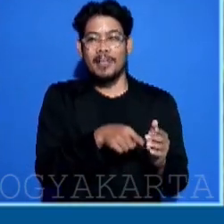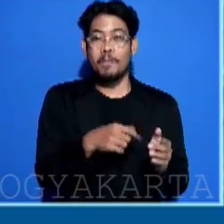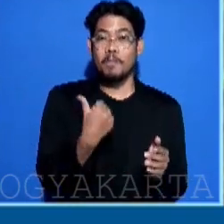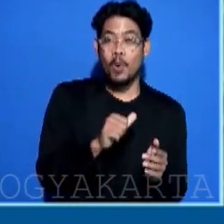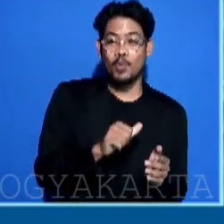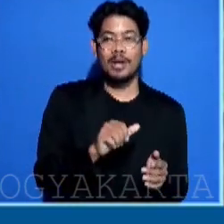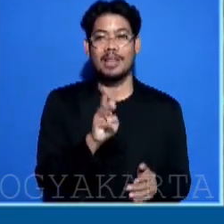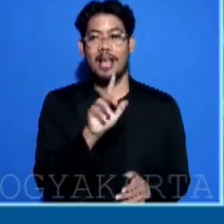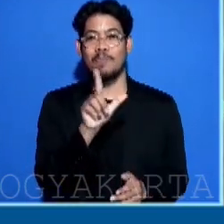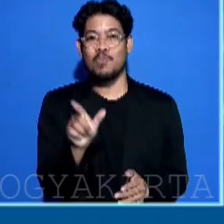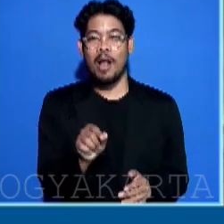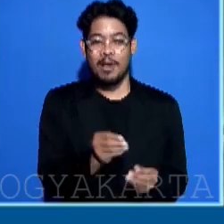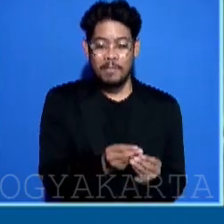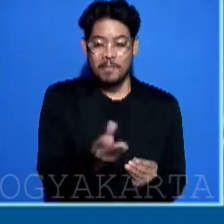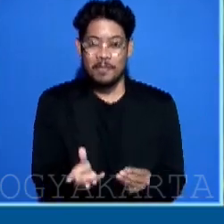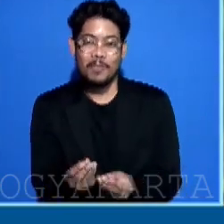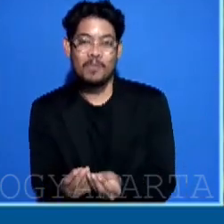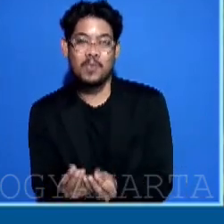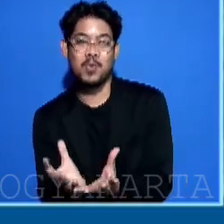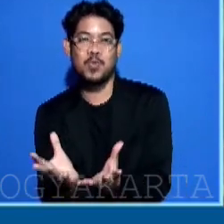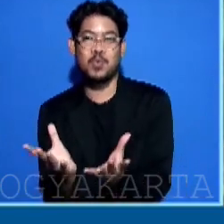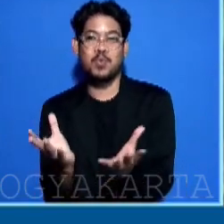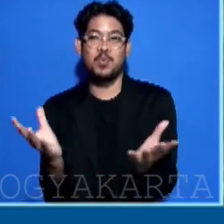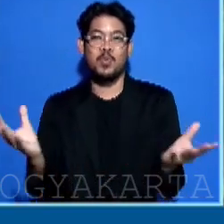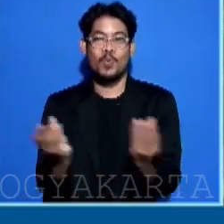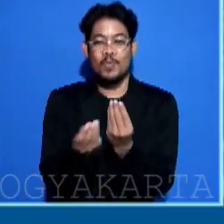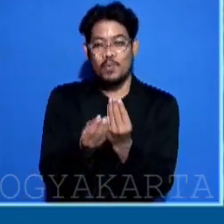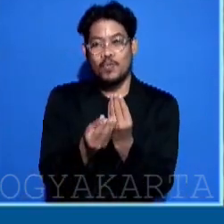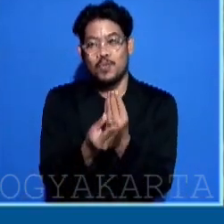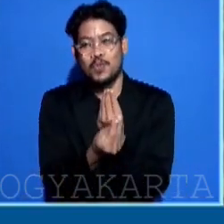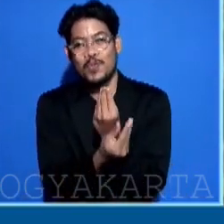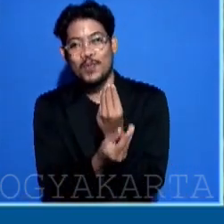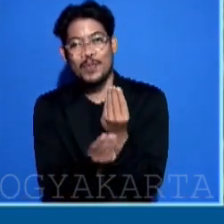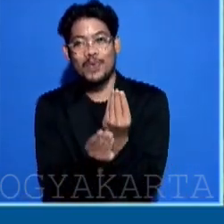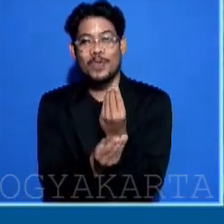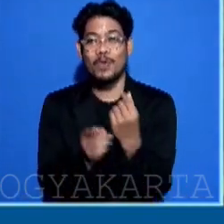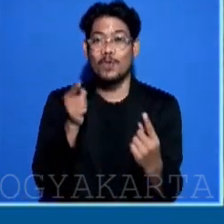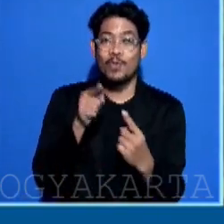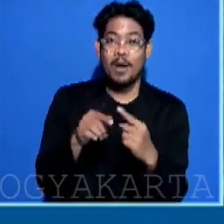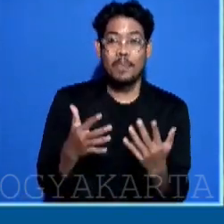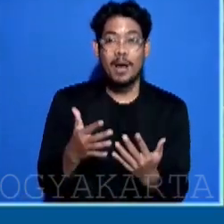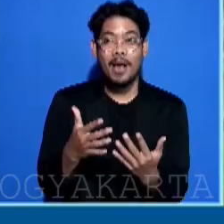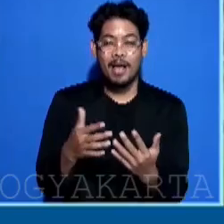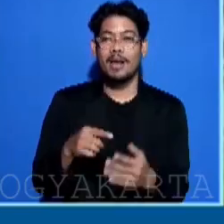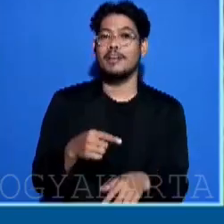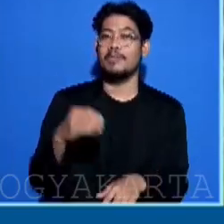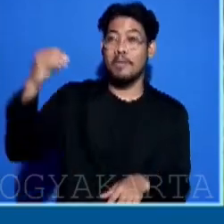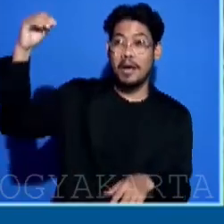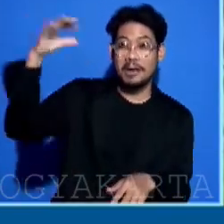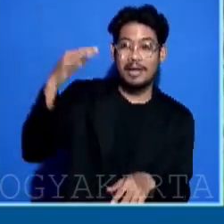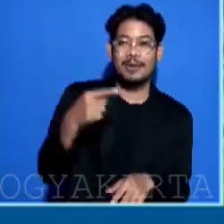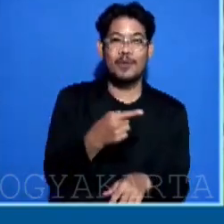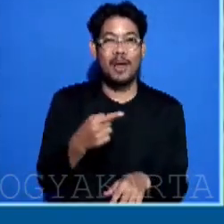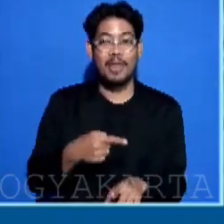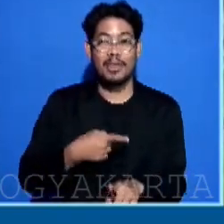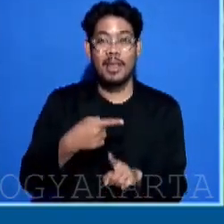Menik ketingal subur Lan sampun Wiwit mawoh kangge ngirangi bentering sunaring sury ing lahan dipun pasangi paranet